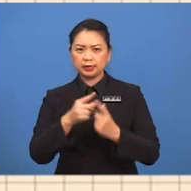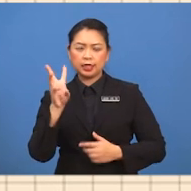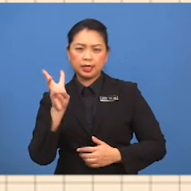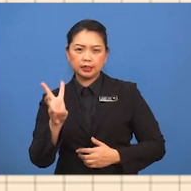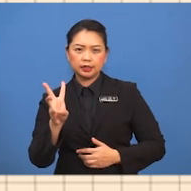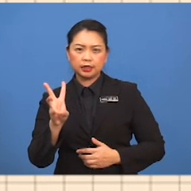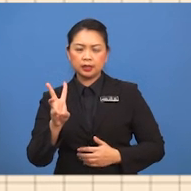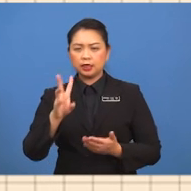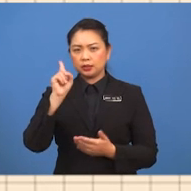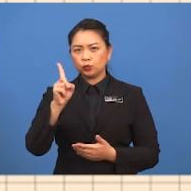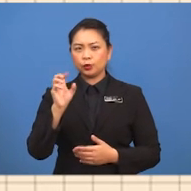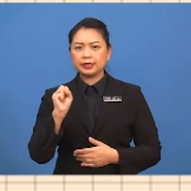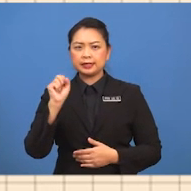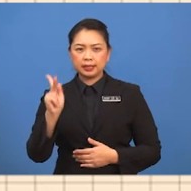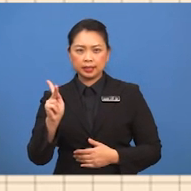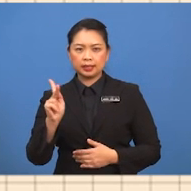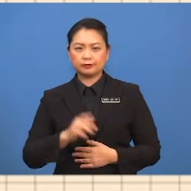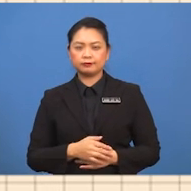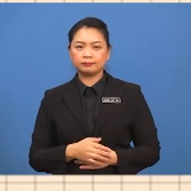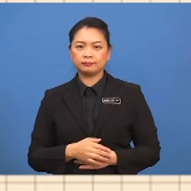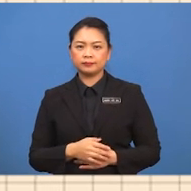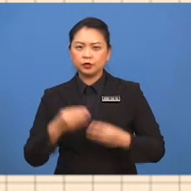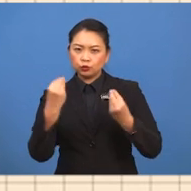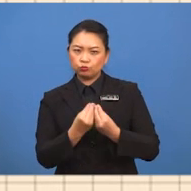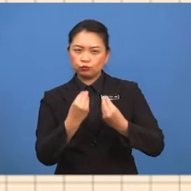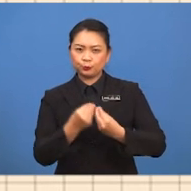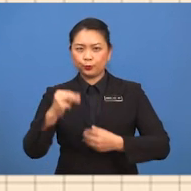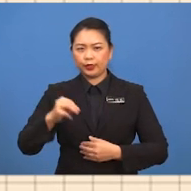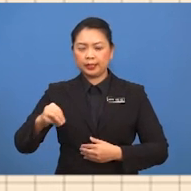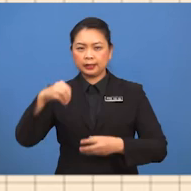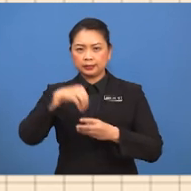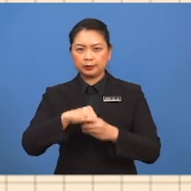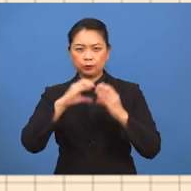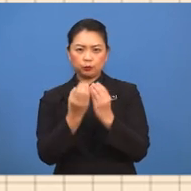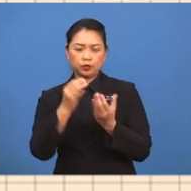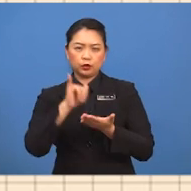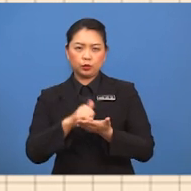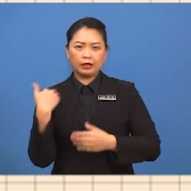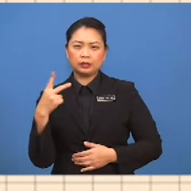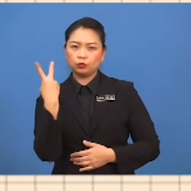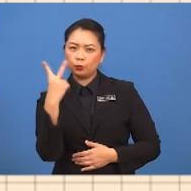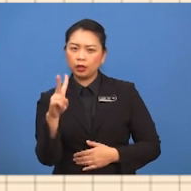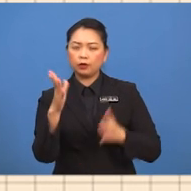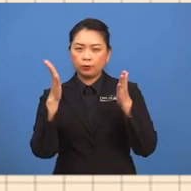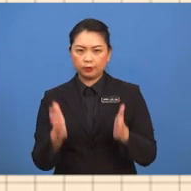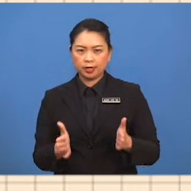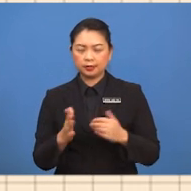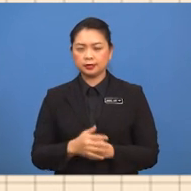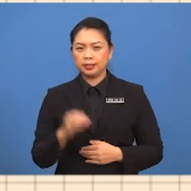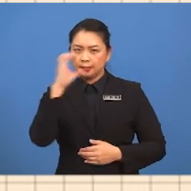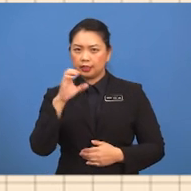dedikasi dari sebuah sekolah. Jumlah murid dalam kumpulan itu ialah 12